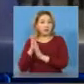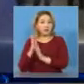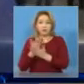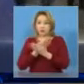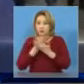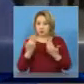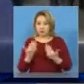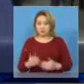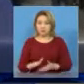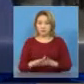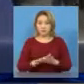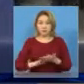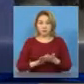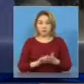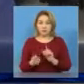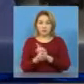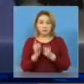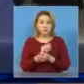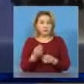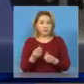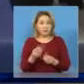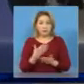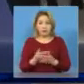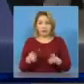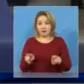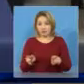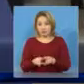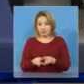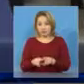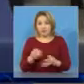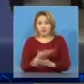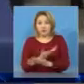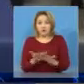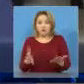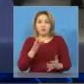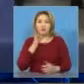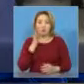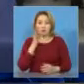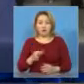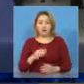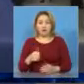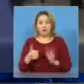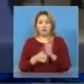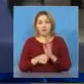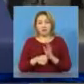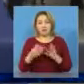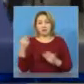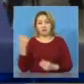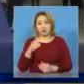жоқ, ешқандай оның құнында өзгеріс енген жоқ. Сондықтан кез келген уақытта біздер аптаның 6 күнде жұмыс істейміз,